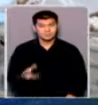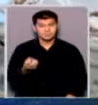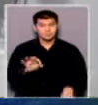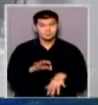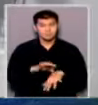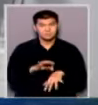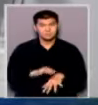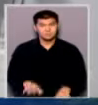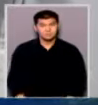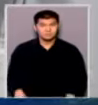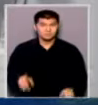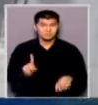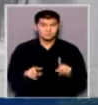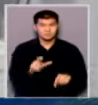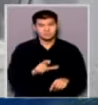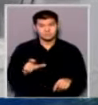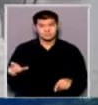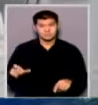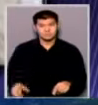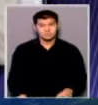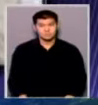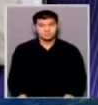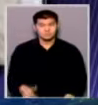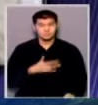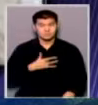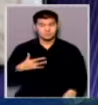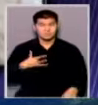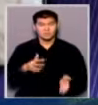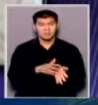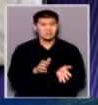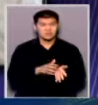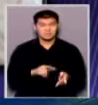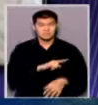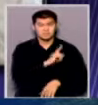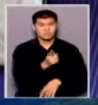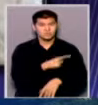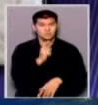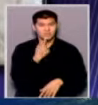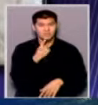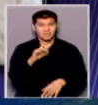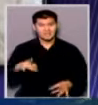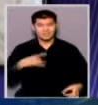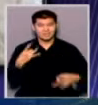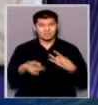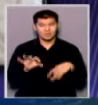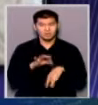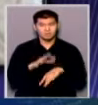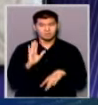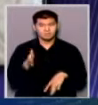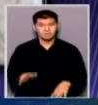науқастарда, кейбір науқастарда сол бана тыныс алу жетіспеушілігінің күшеюіне байланысты неврологиялық та ауытқушылар